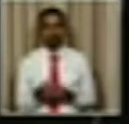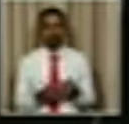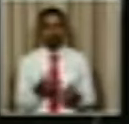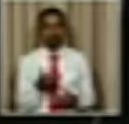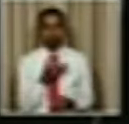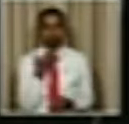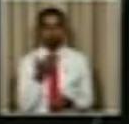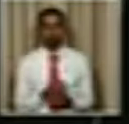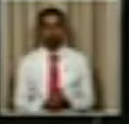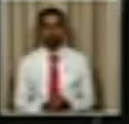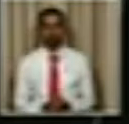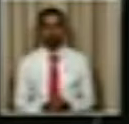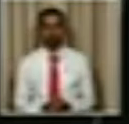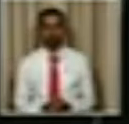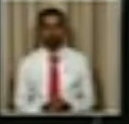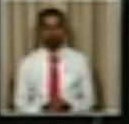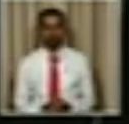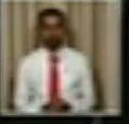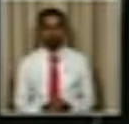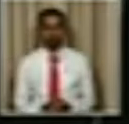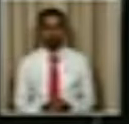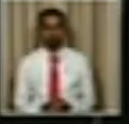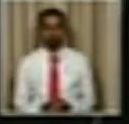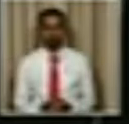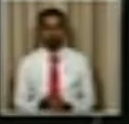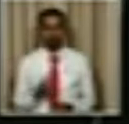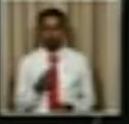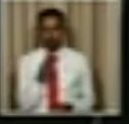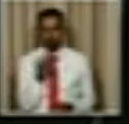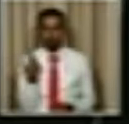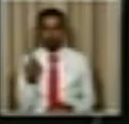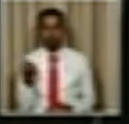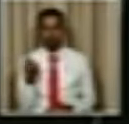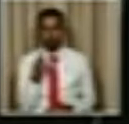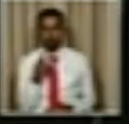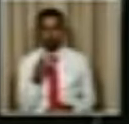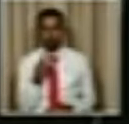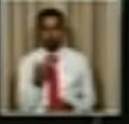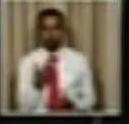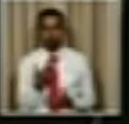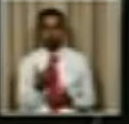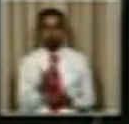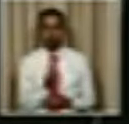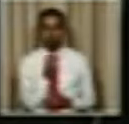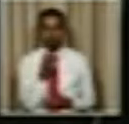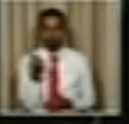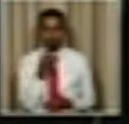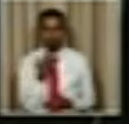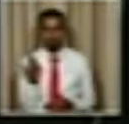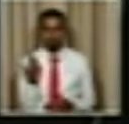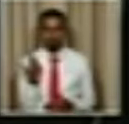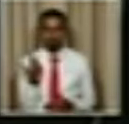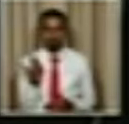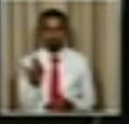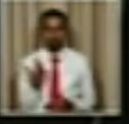පුළුවන්කමක් තියෙයි. ඒ මේ කියන විදියට. දැන් මේ අපිට කියන්නේ නැහැනේ. අපිට කොයි වෙලාවත් කියන්නේ නැහැ මොකක්ද ආර්ථික ප්‍රතිපත්තිය